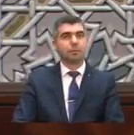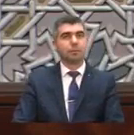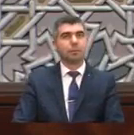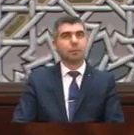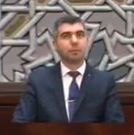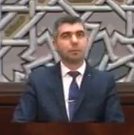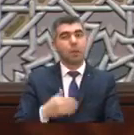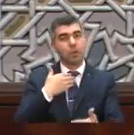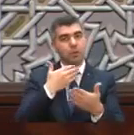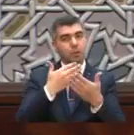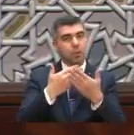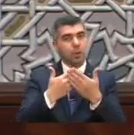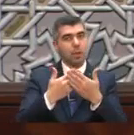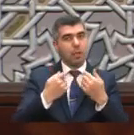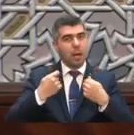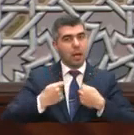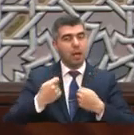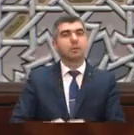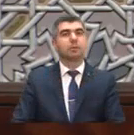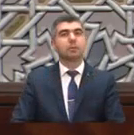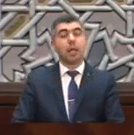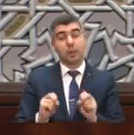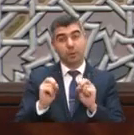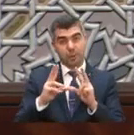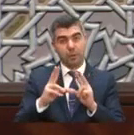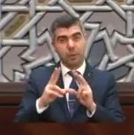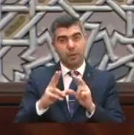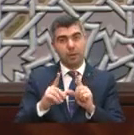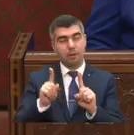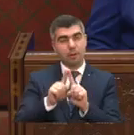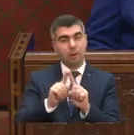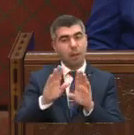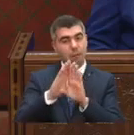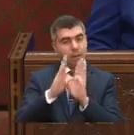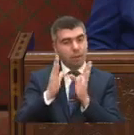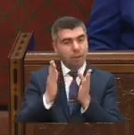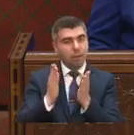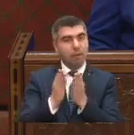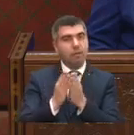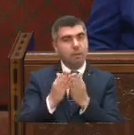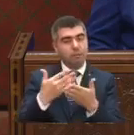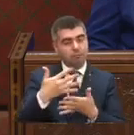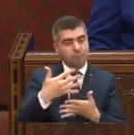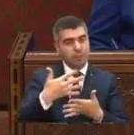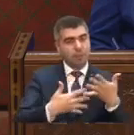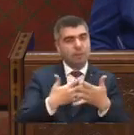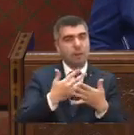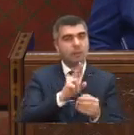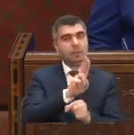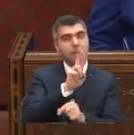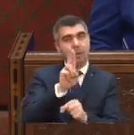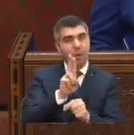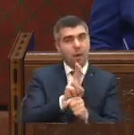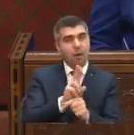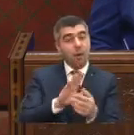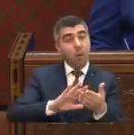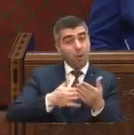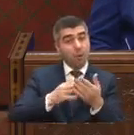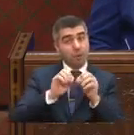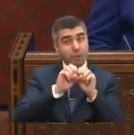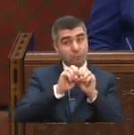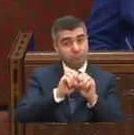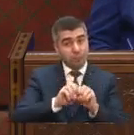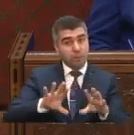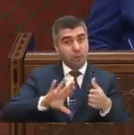شكرا سيد الرئيس. هو بالفعل سيد النائب دار واحد المجموعه ديال المقترحات مشكورا، لكن لا يمكن ان نعمم في